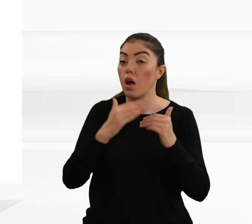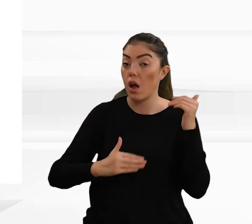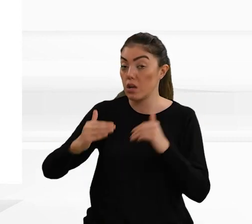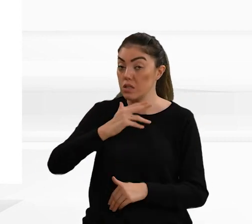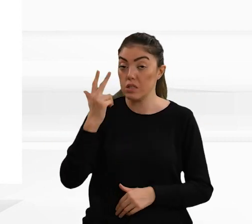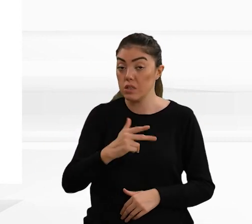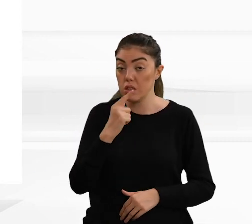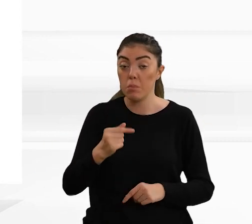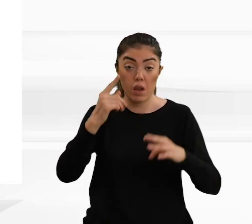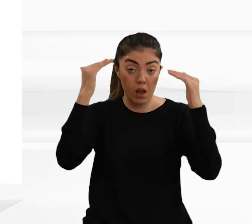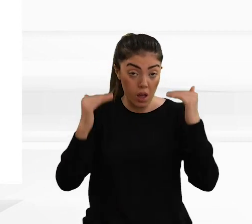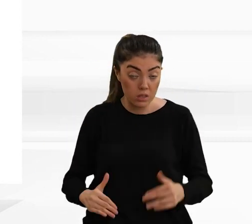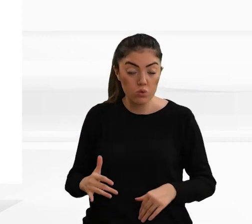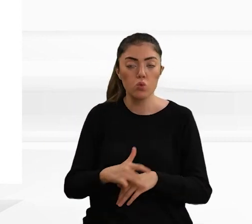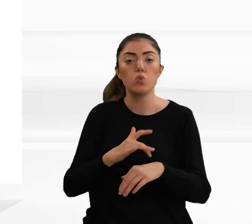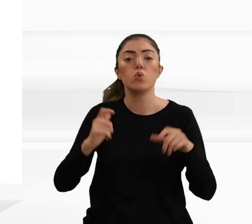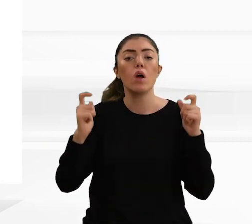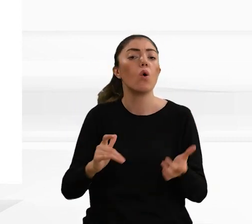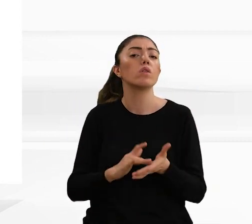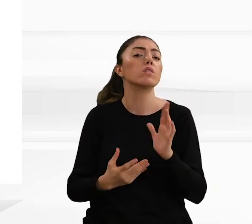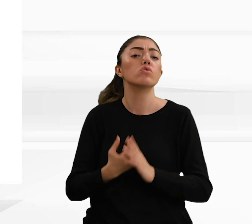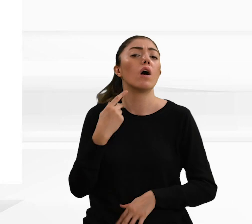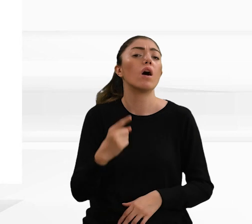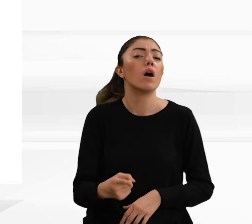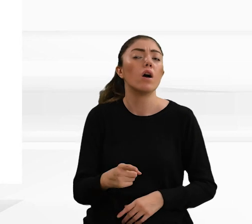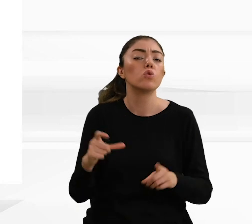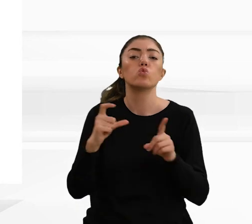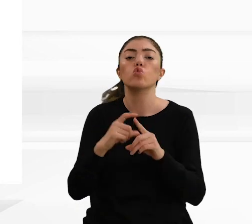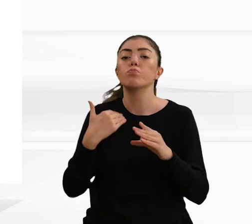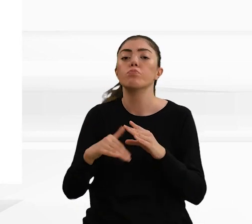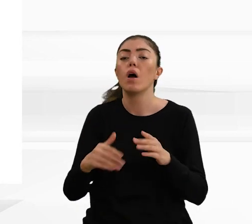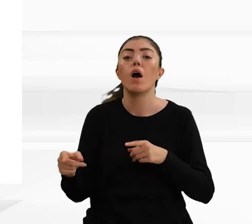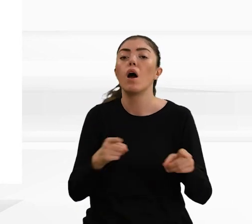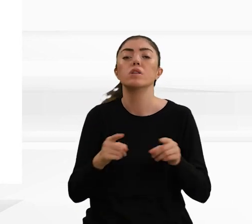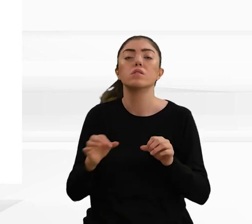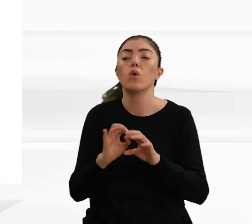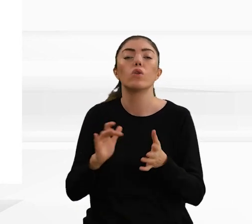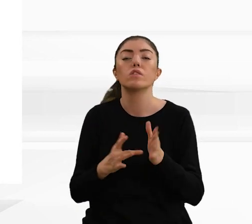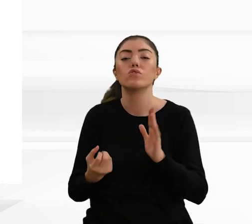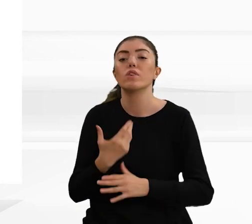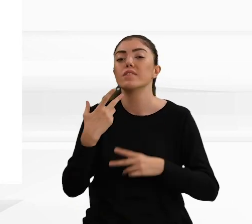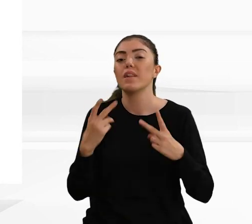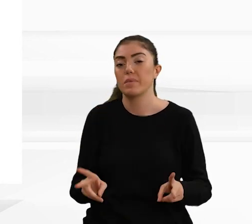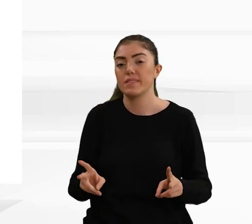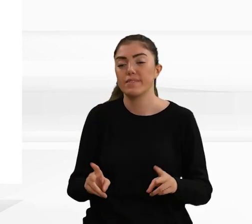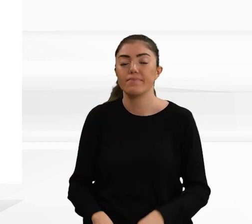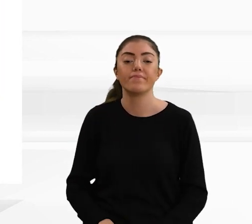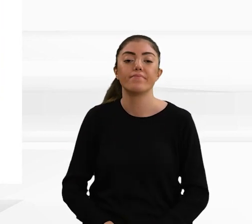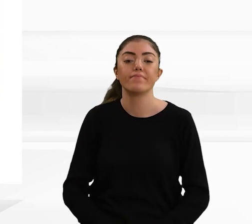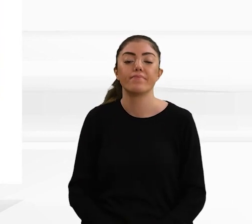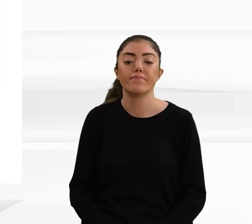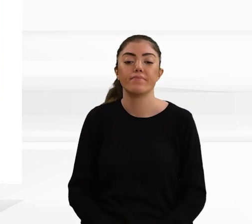artış hızının azaldığı ülkelerde oluşabilecek durumlar arasında yer alır